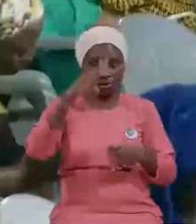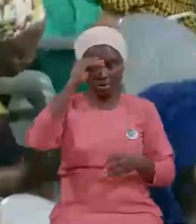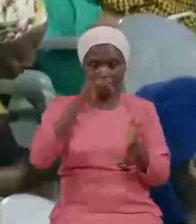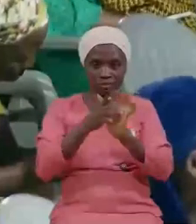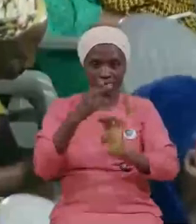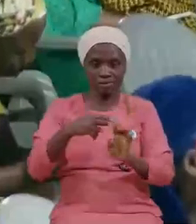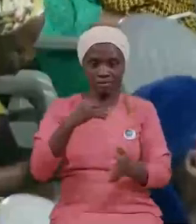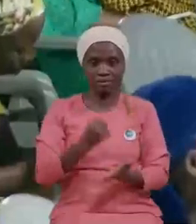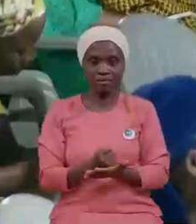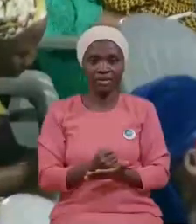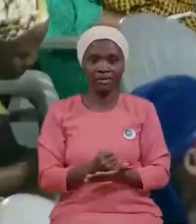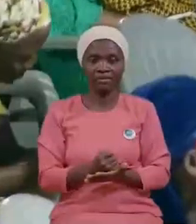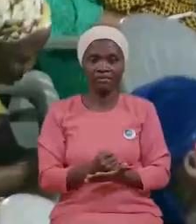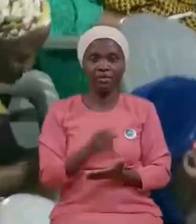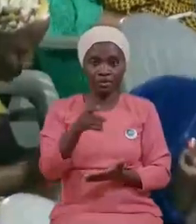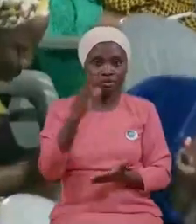l'aurez.